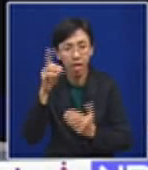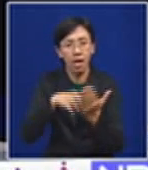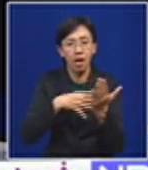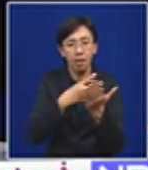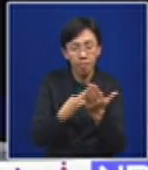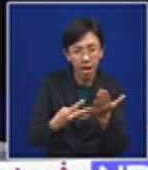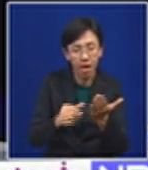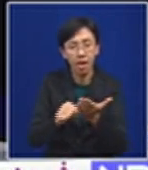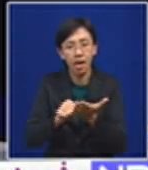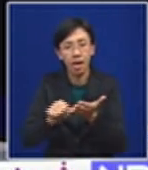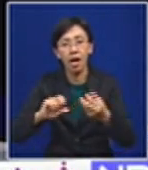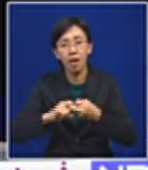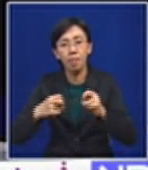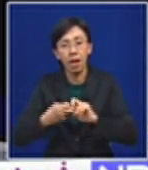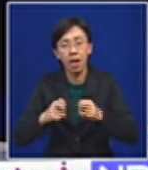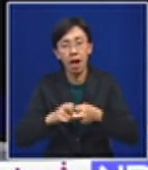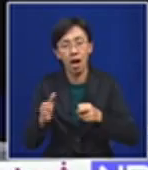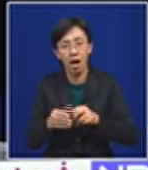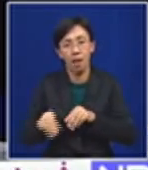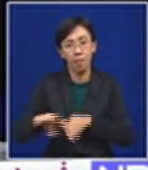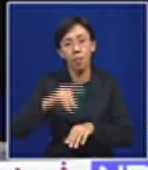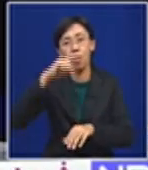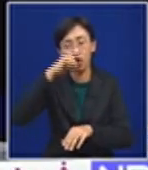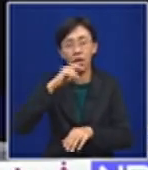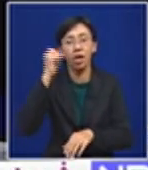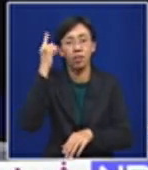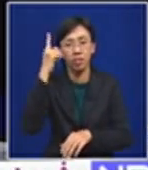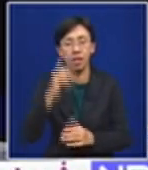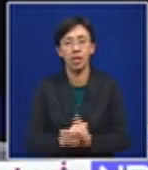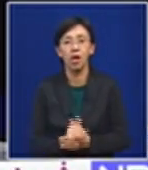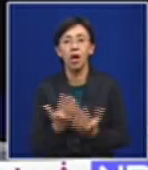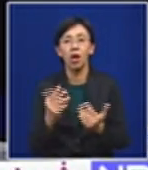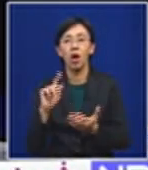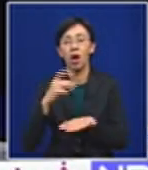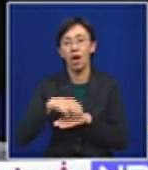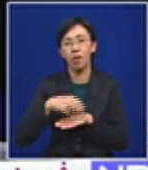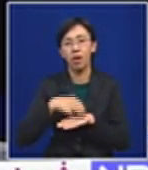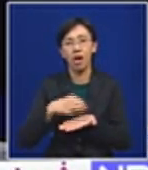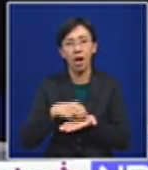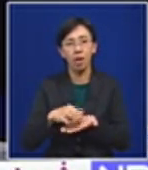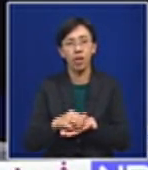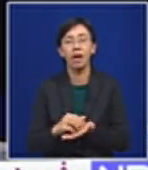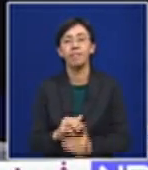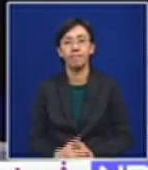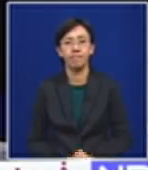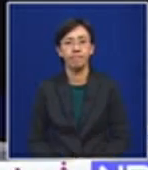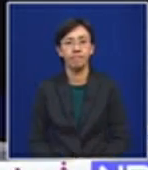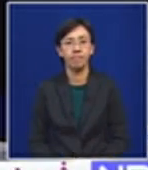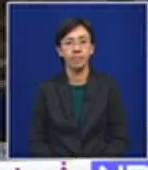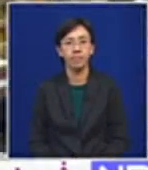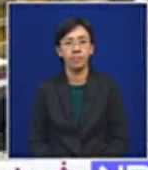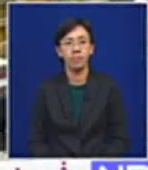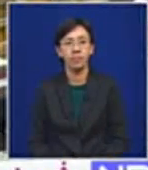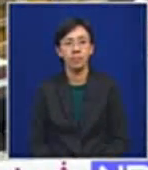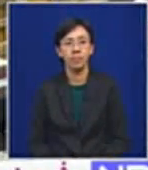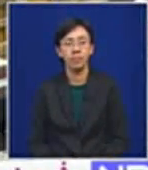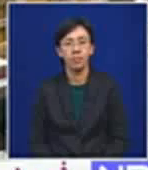การแก้ปัญหาประมงที่เกิดขึ้นในประเทศไทยนะคะเดี๋ยวเราจะติดตามเรื่องนี้ค่ะได้จากรายงานค่ะ